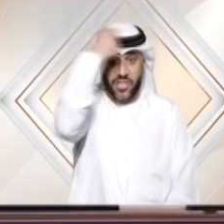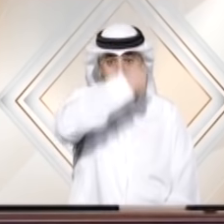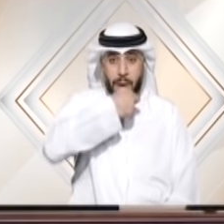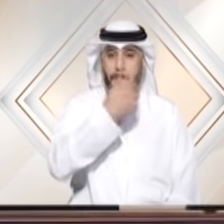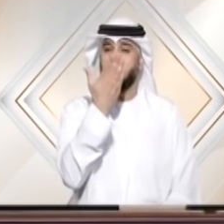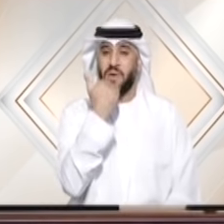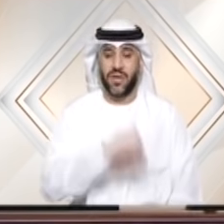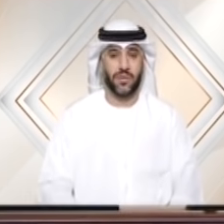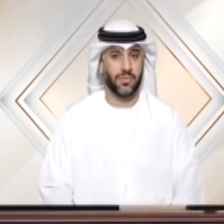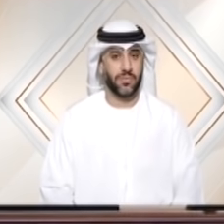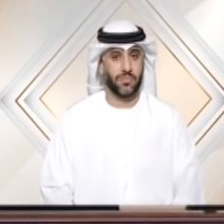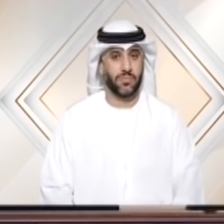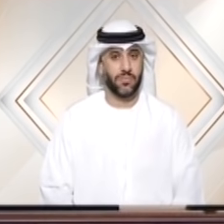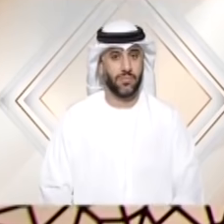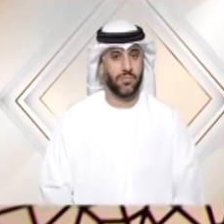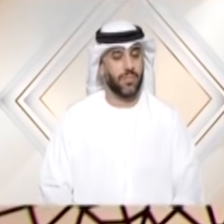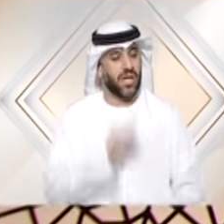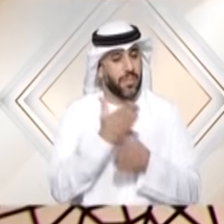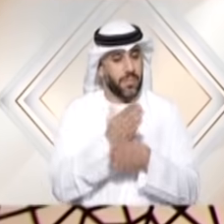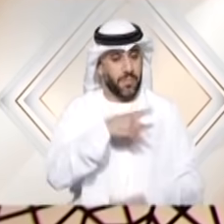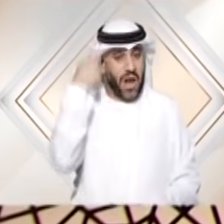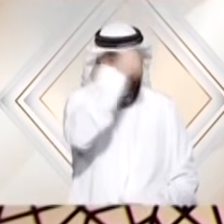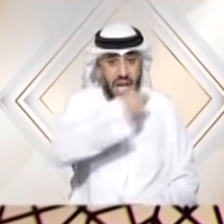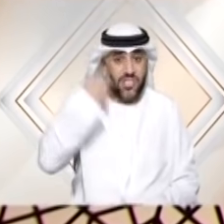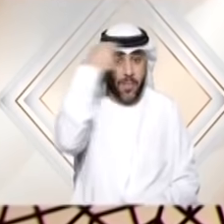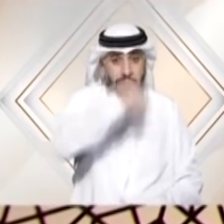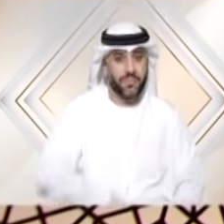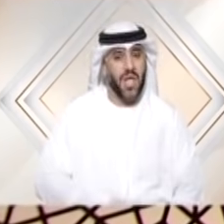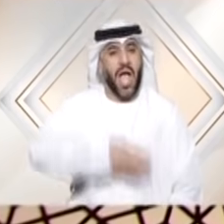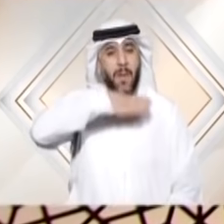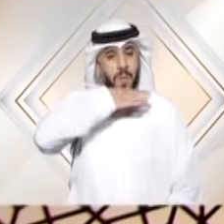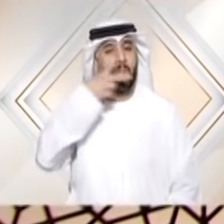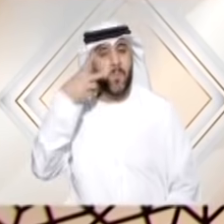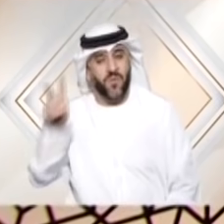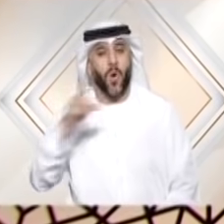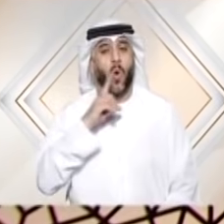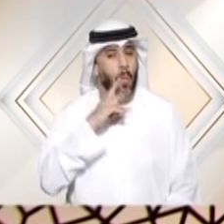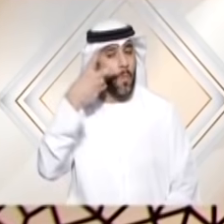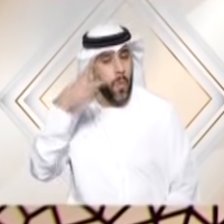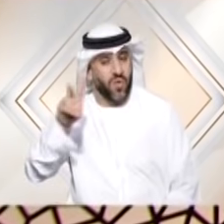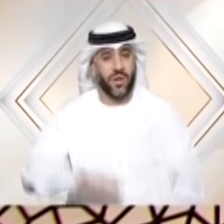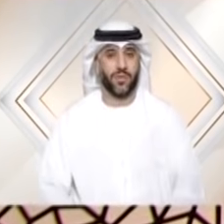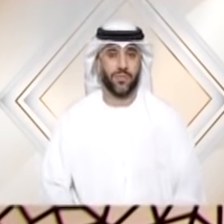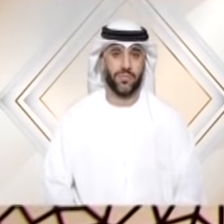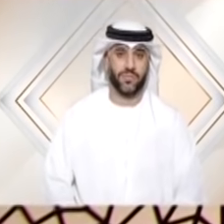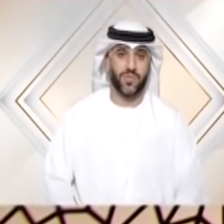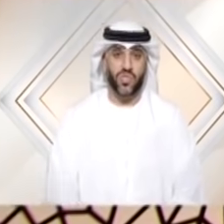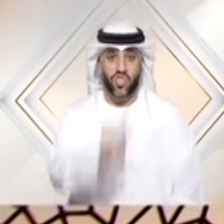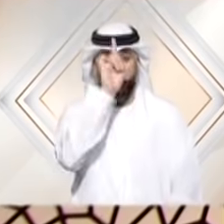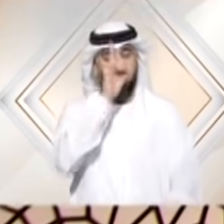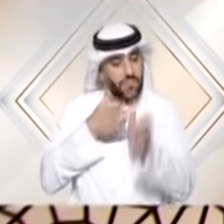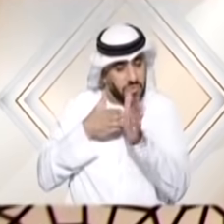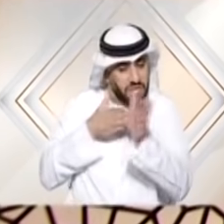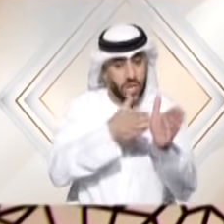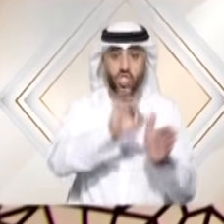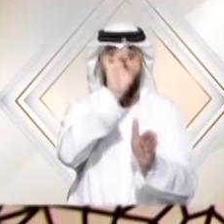عمري 19، هو انجن كيف اني انا افكه، وابوي عارف ترى انا قايله من ابوي من الاول. شوفي انا ما يخصني، فالله يهديكي ويوفقك